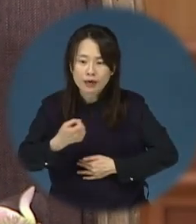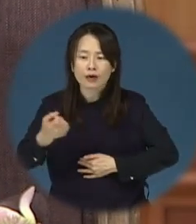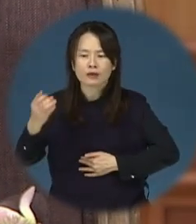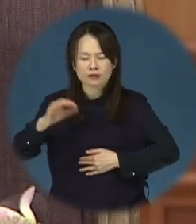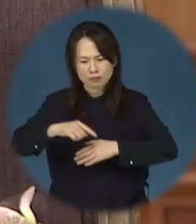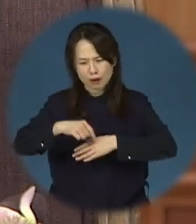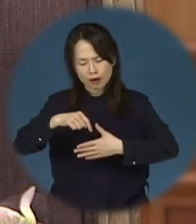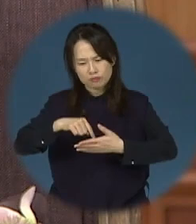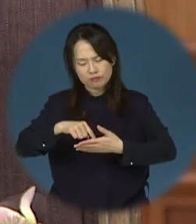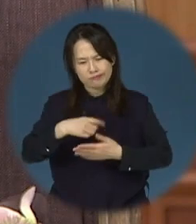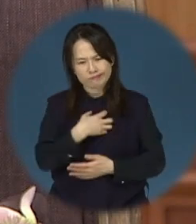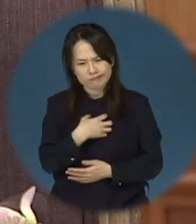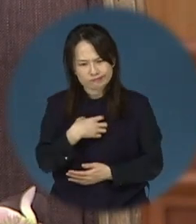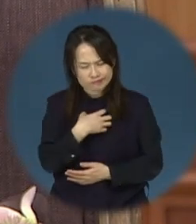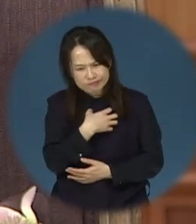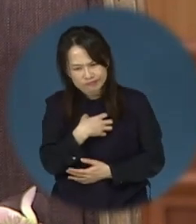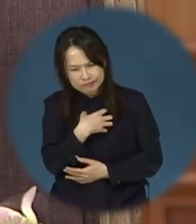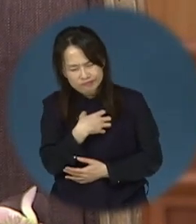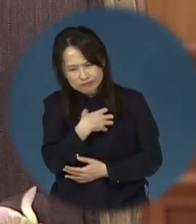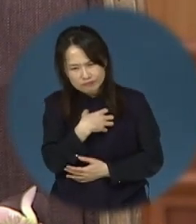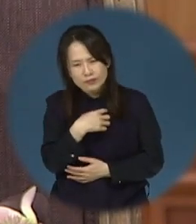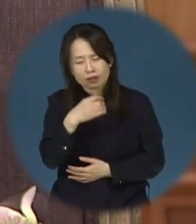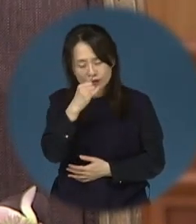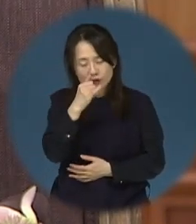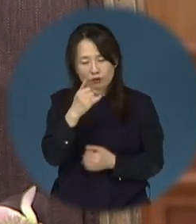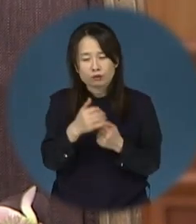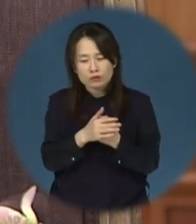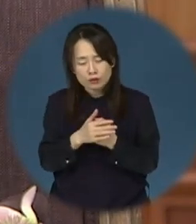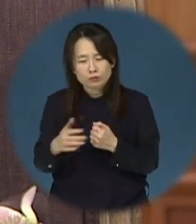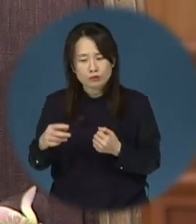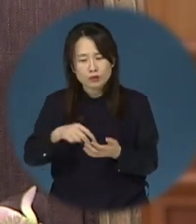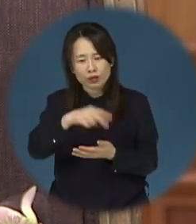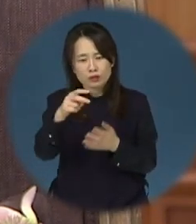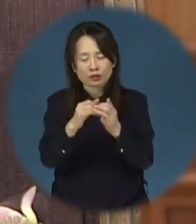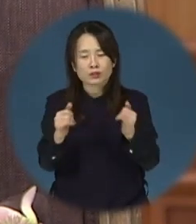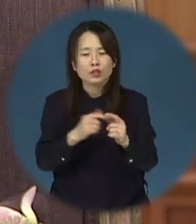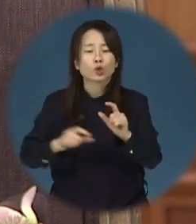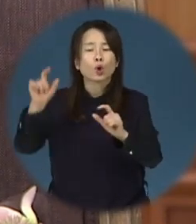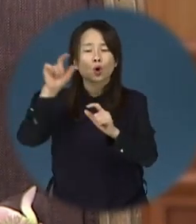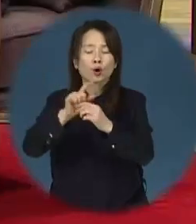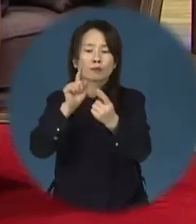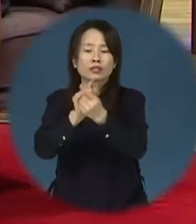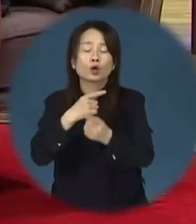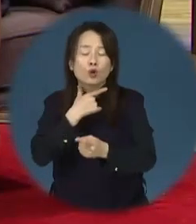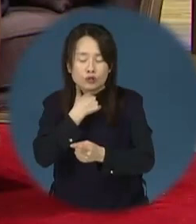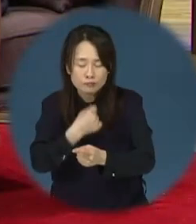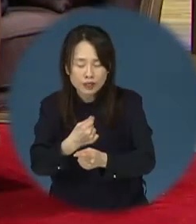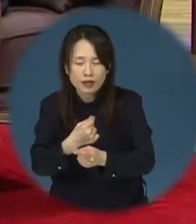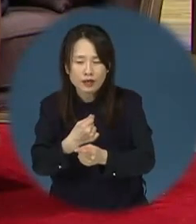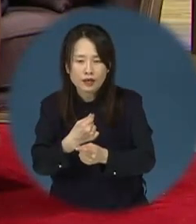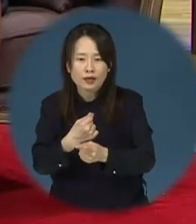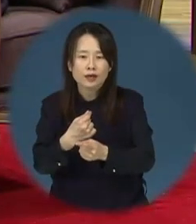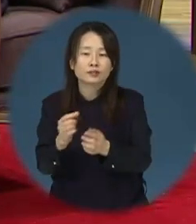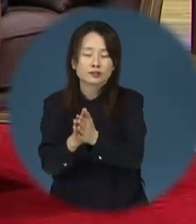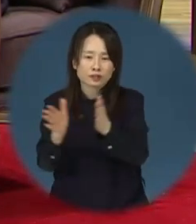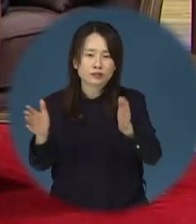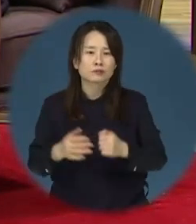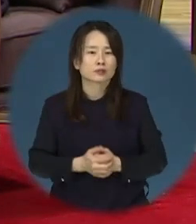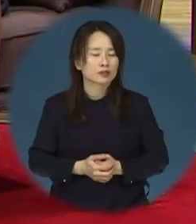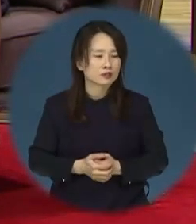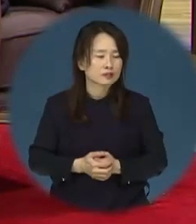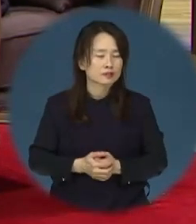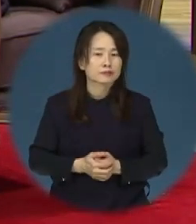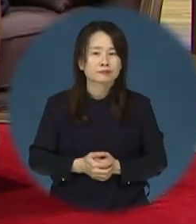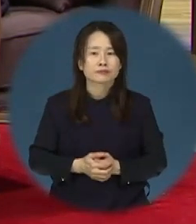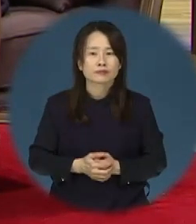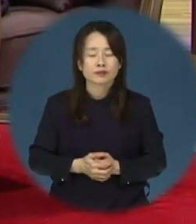마음에 제대로 한번 뭔지 알고 싶다라는 마음이 더 제일 큰 것 같아요. 여기까지 온 거 그냥 제대로 한번 해봐야 되겠다.